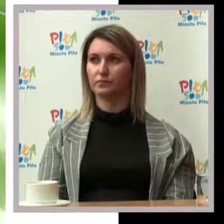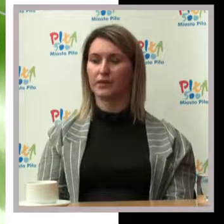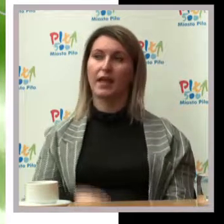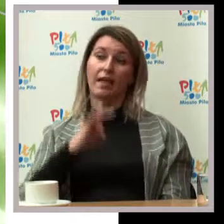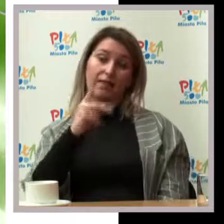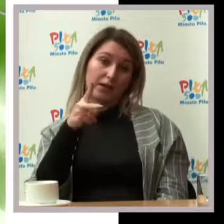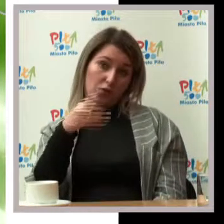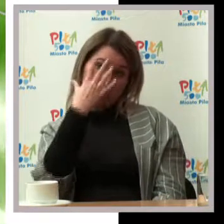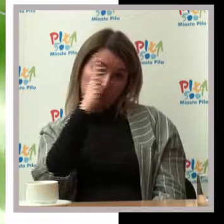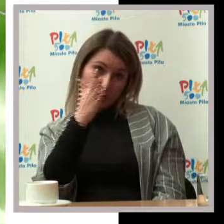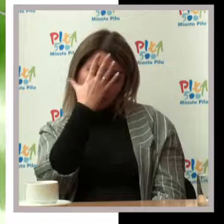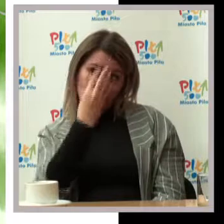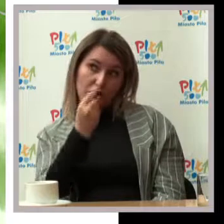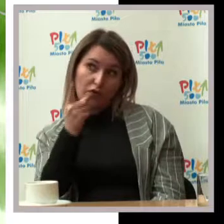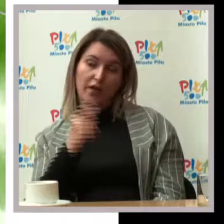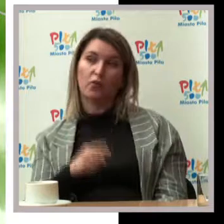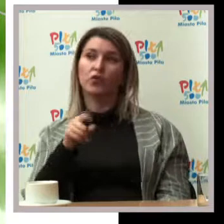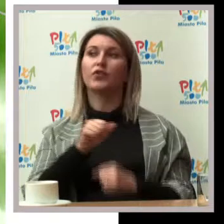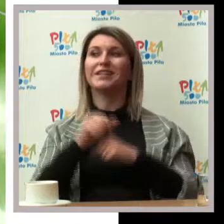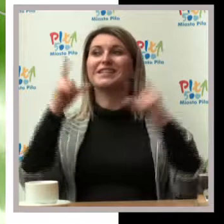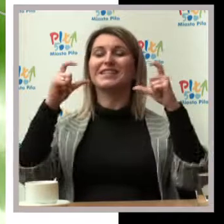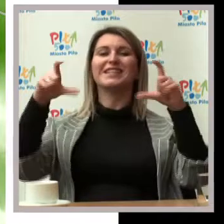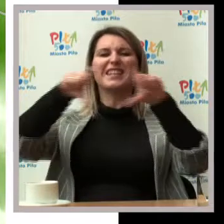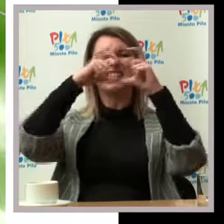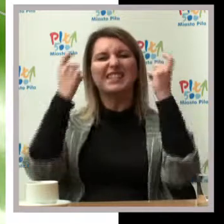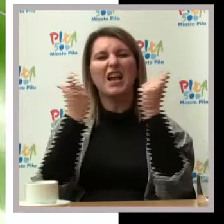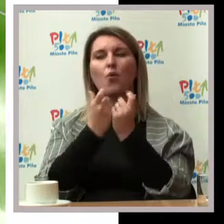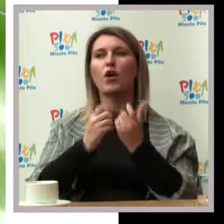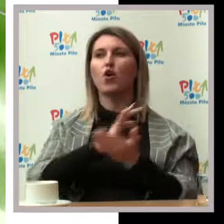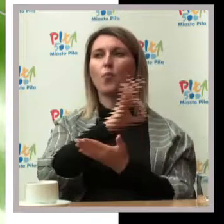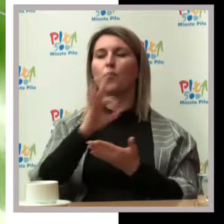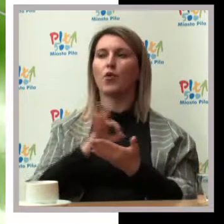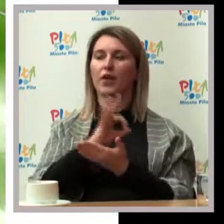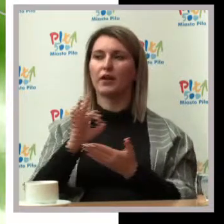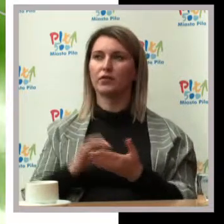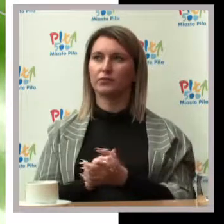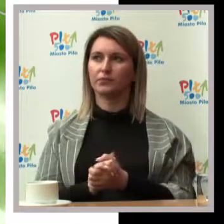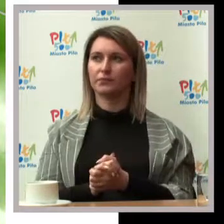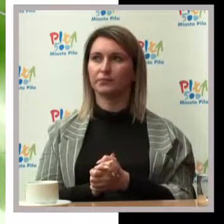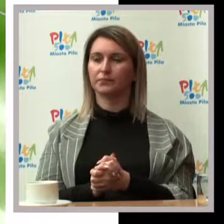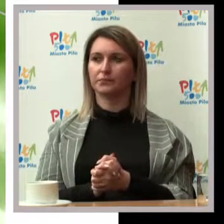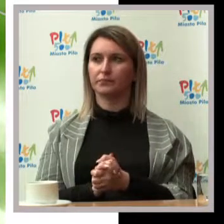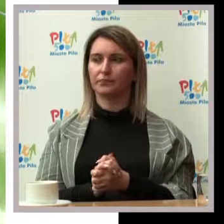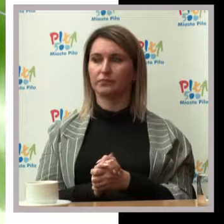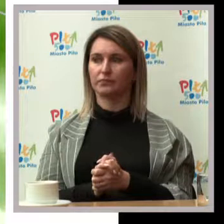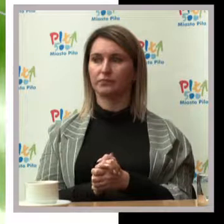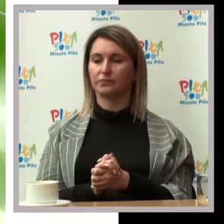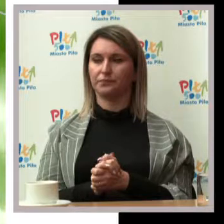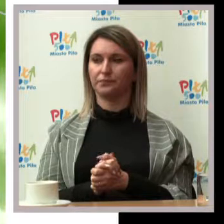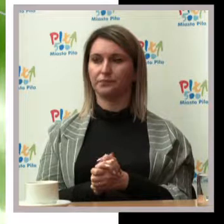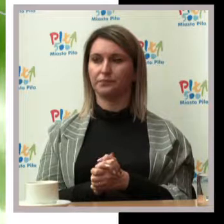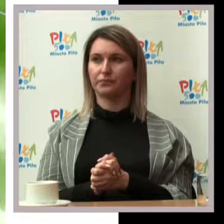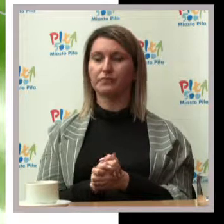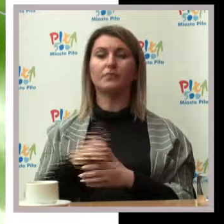Tak mniej więcej to będzie wyglądało. To jest zdjęcie całego projektu. W tym przypadku dofinansowaniem i realizacją będzie objęta ta